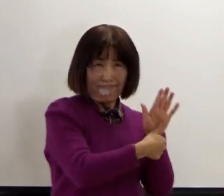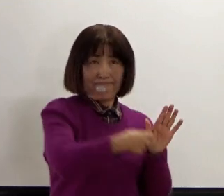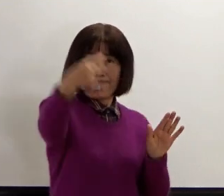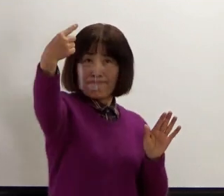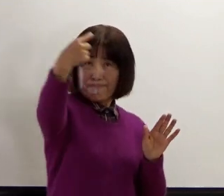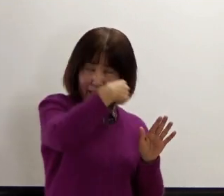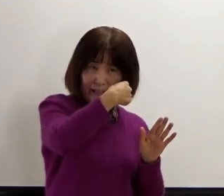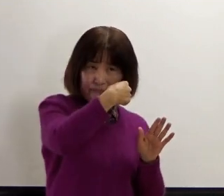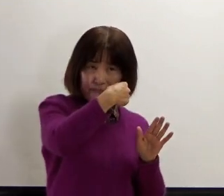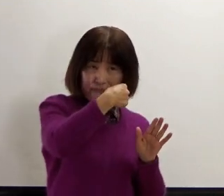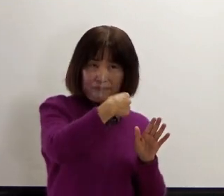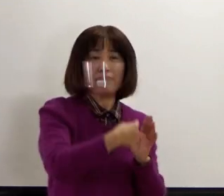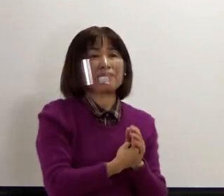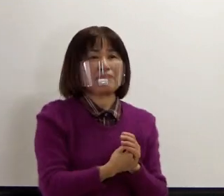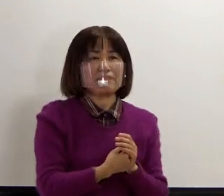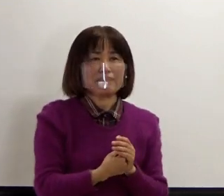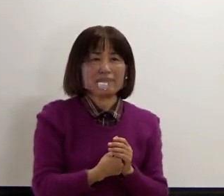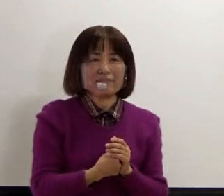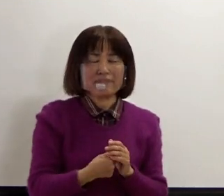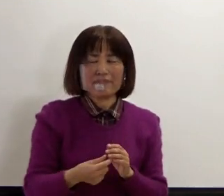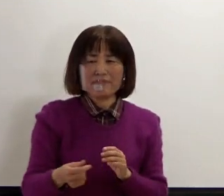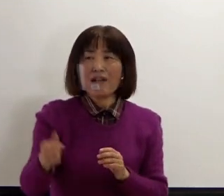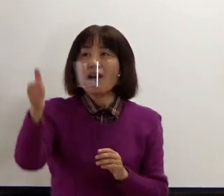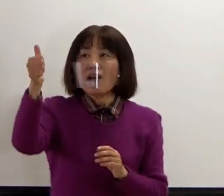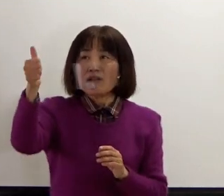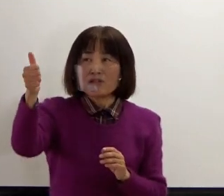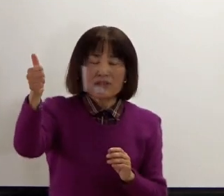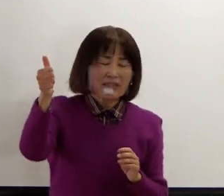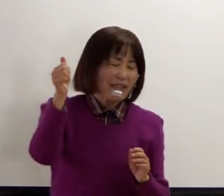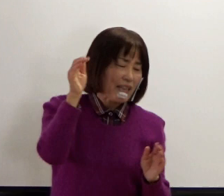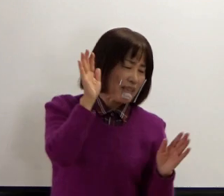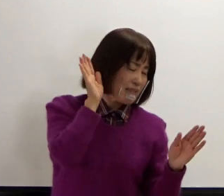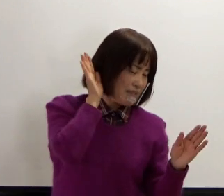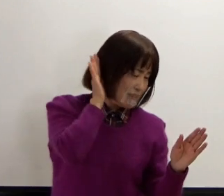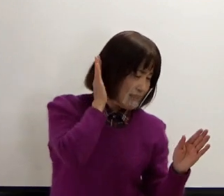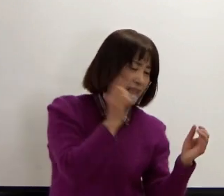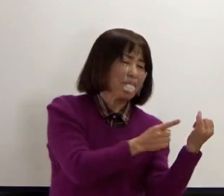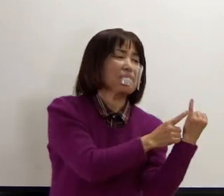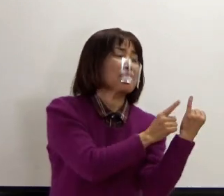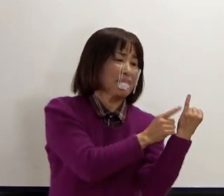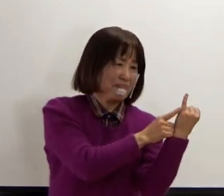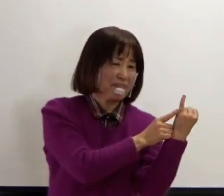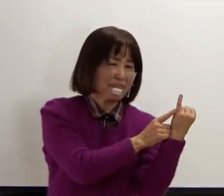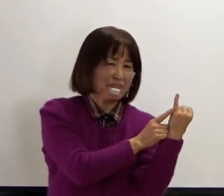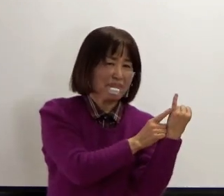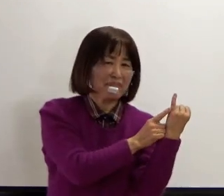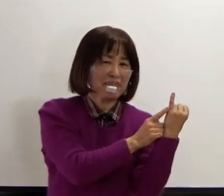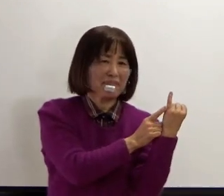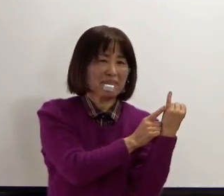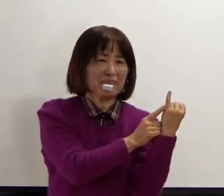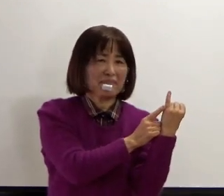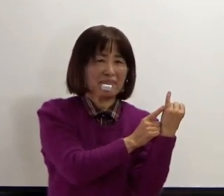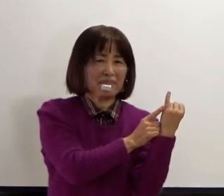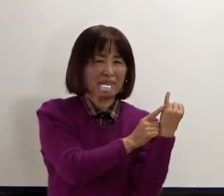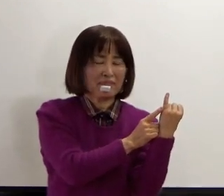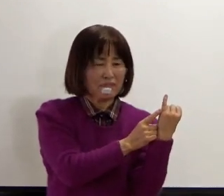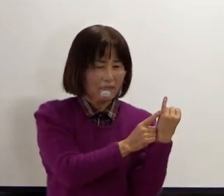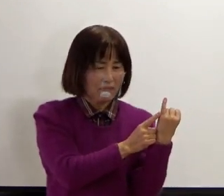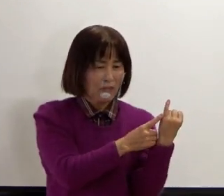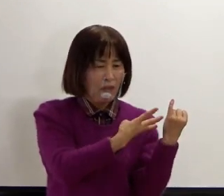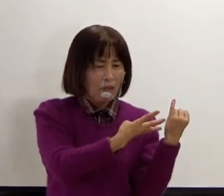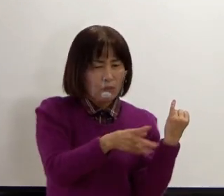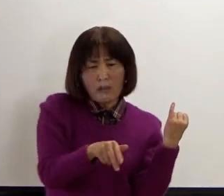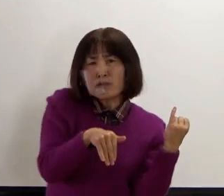リアから聞いてたわけですよね。でザカリアに周りの人たちが、どうするのと、ヨハネなんて人はあん